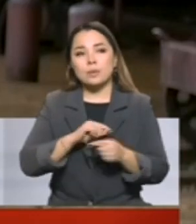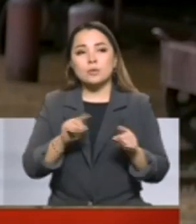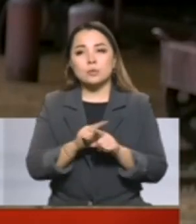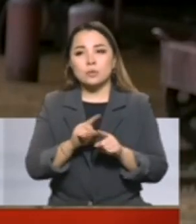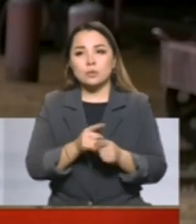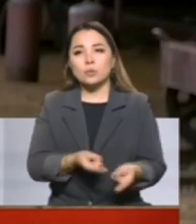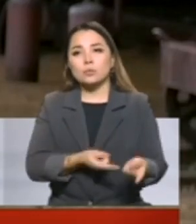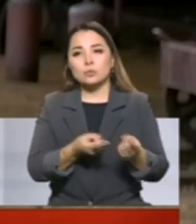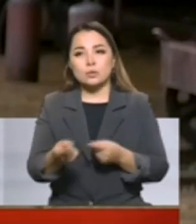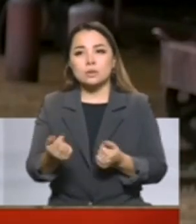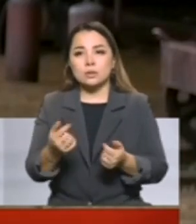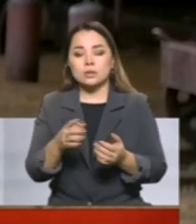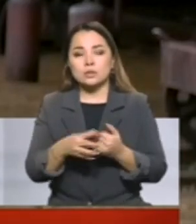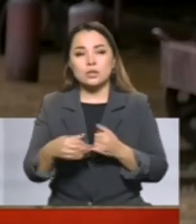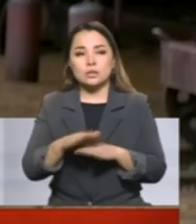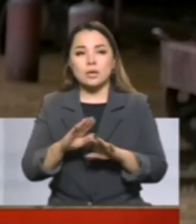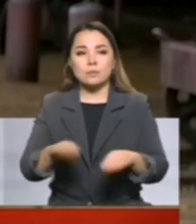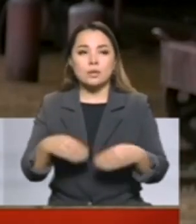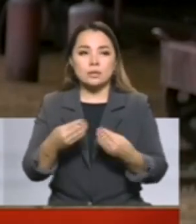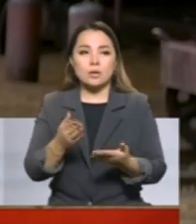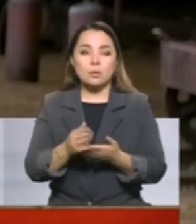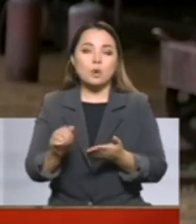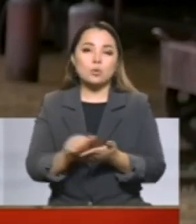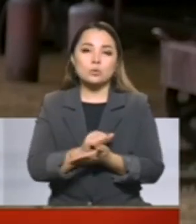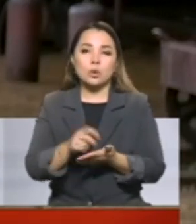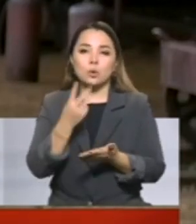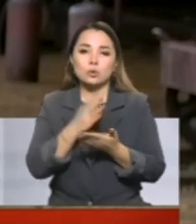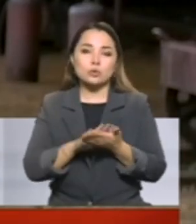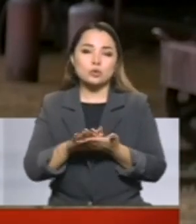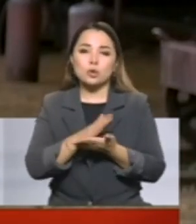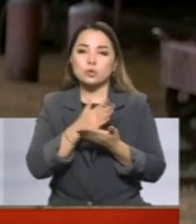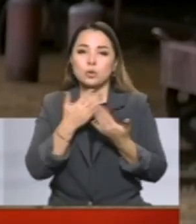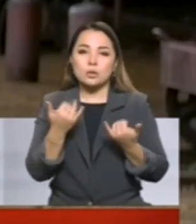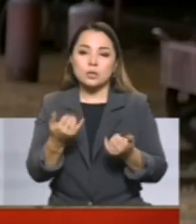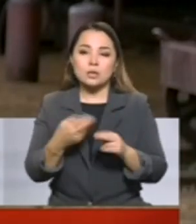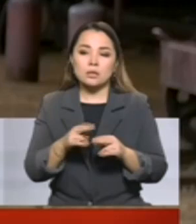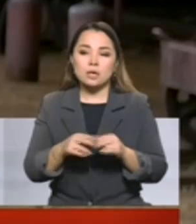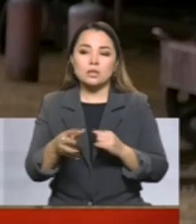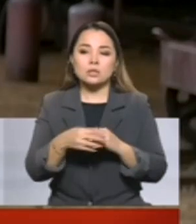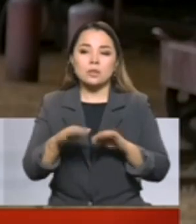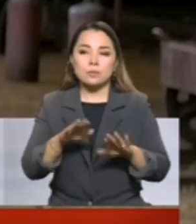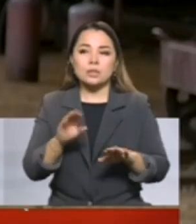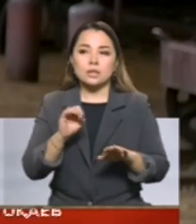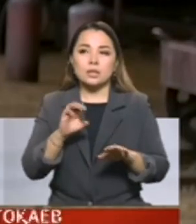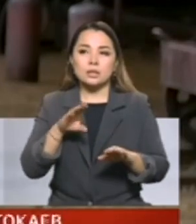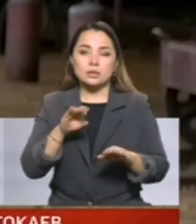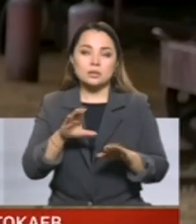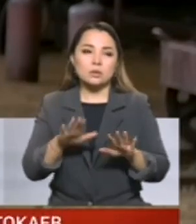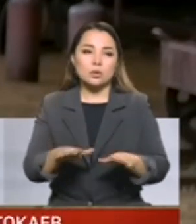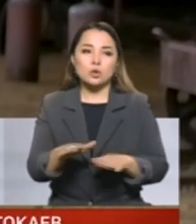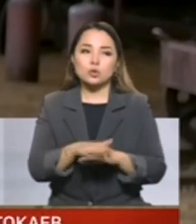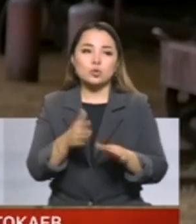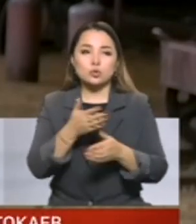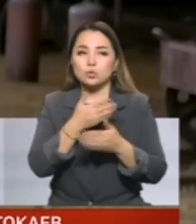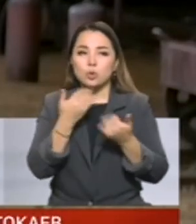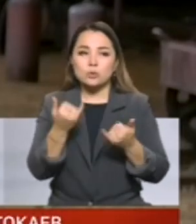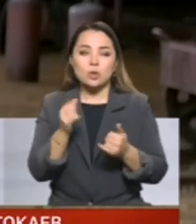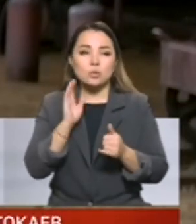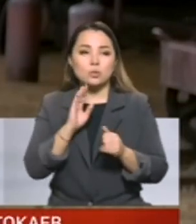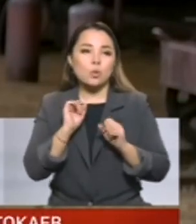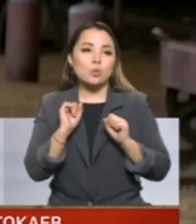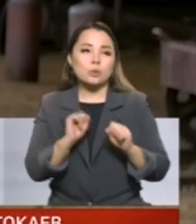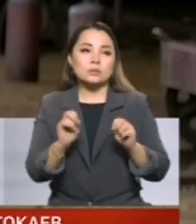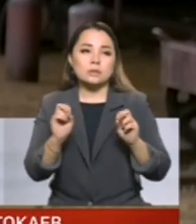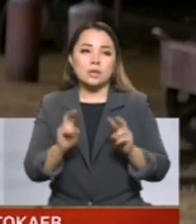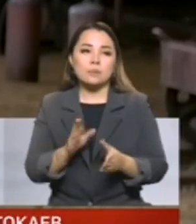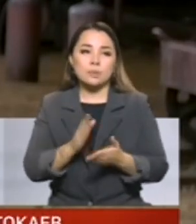дәл осыған балама жер берулер керек. Ол құжатта көрсетілмеген. Және ондай жер Ертіс жағасында жоқ. Оның үстіне бұл су қорғау аумағына